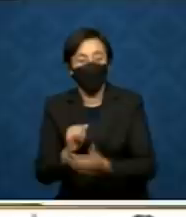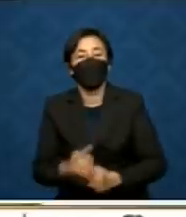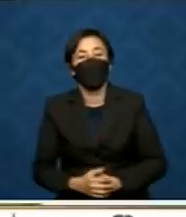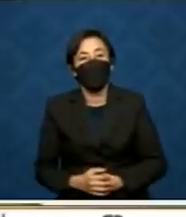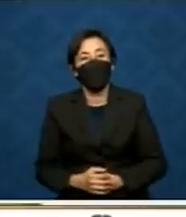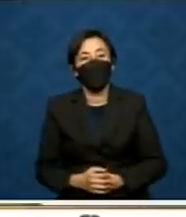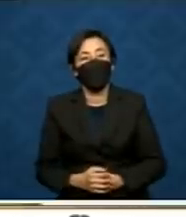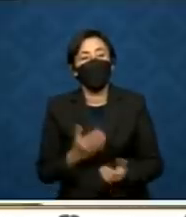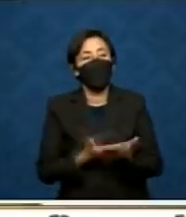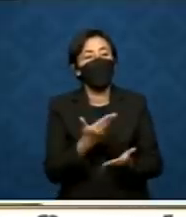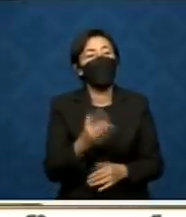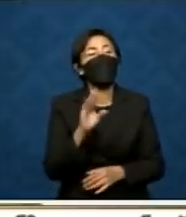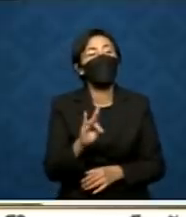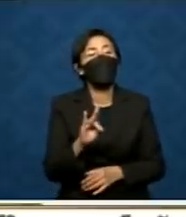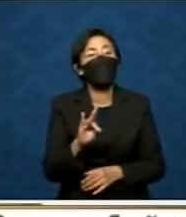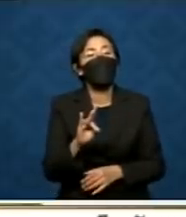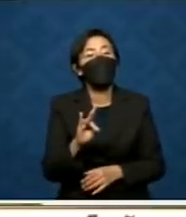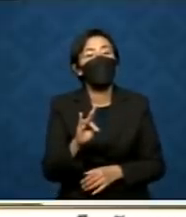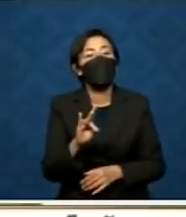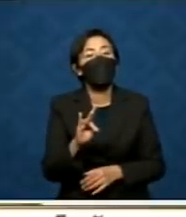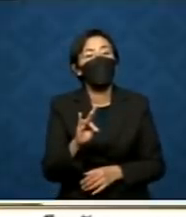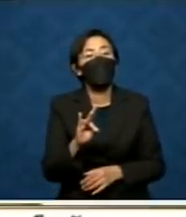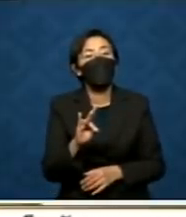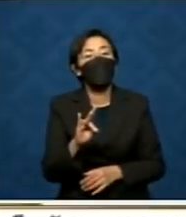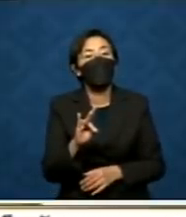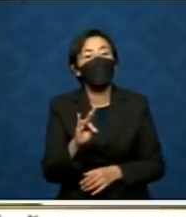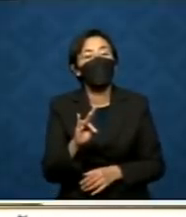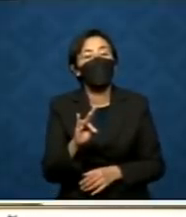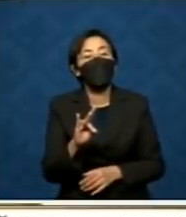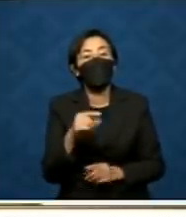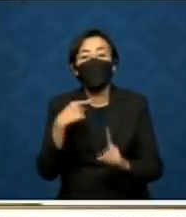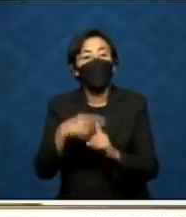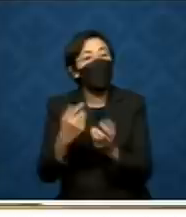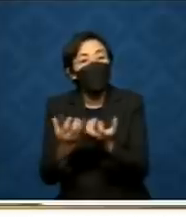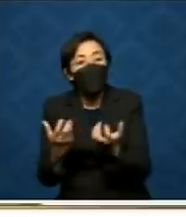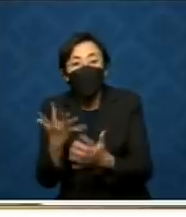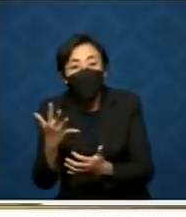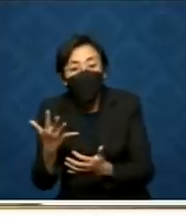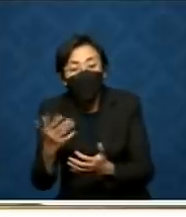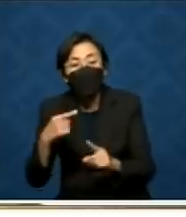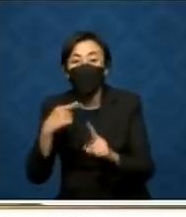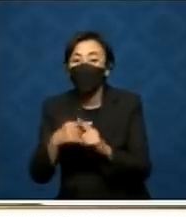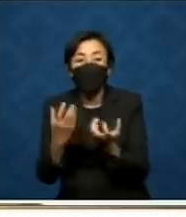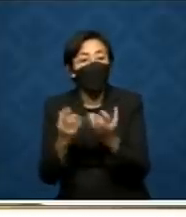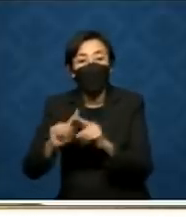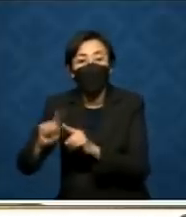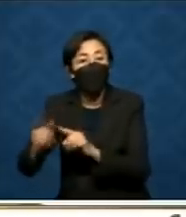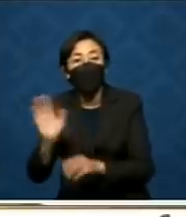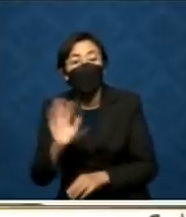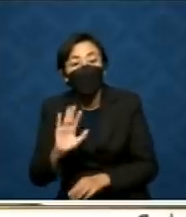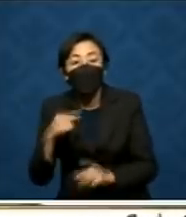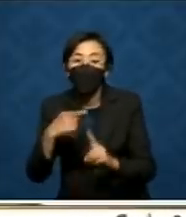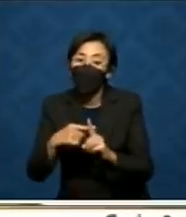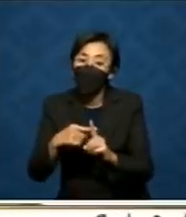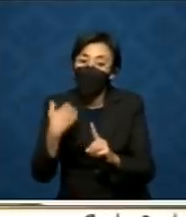Likeวันที่ 18บาทอ่ะไม่บอกว่าจะพันเหรอไม่บวกค่าพวกนี้หรอกพี่หรือผัว